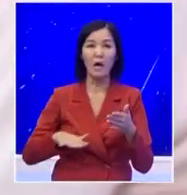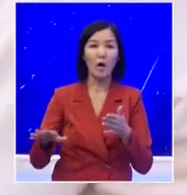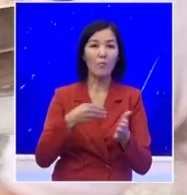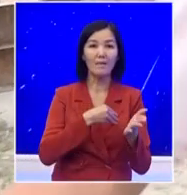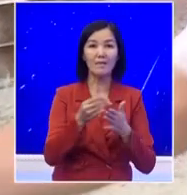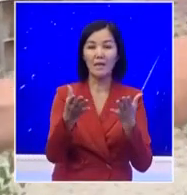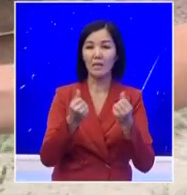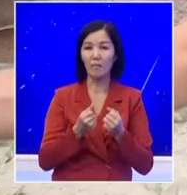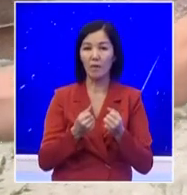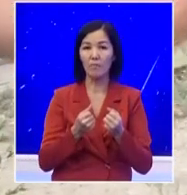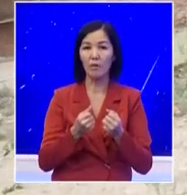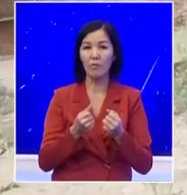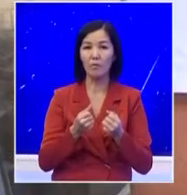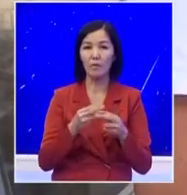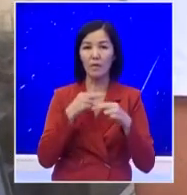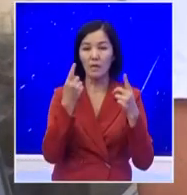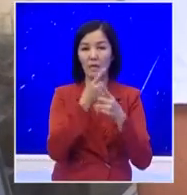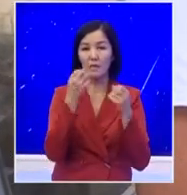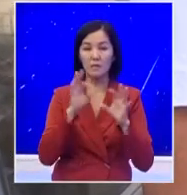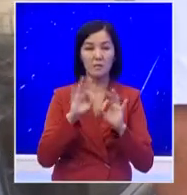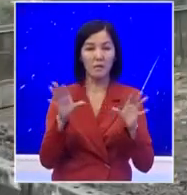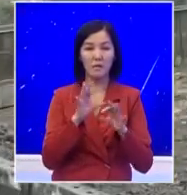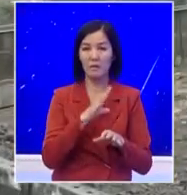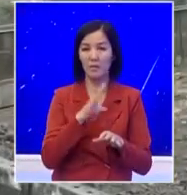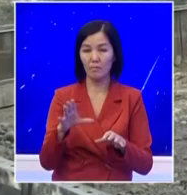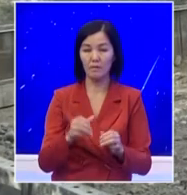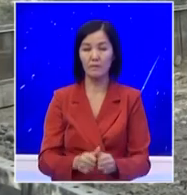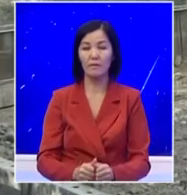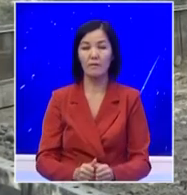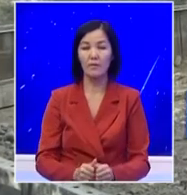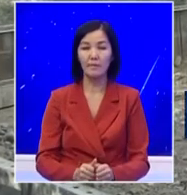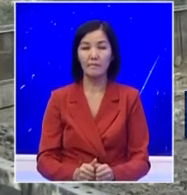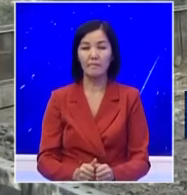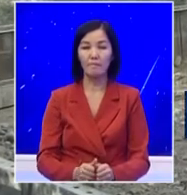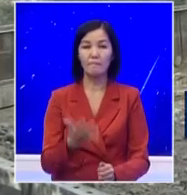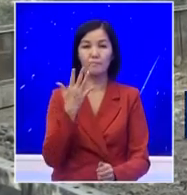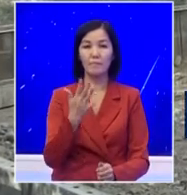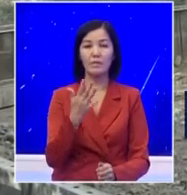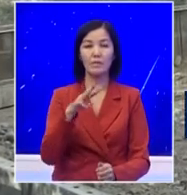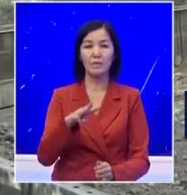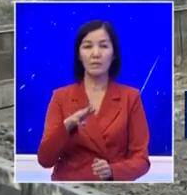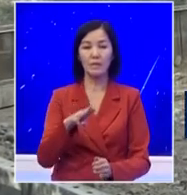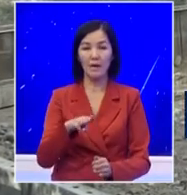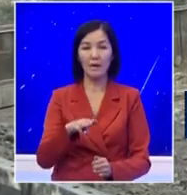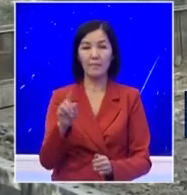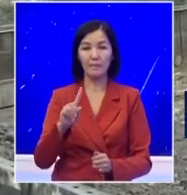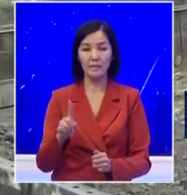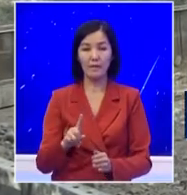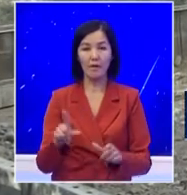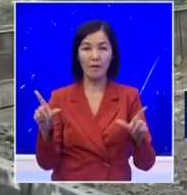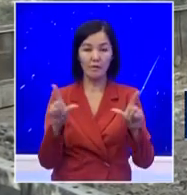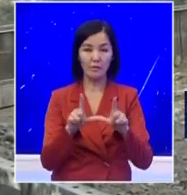алу алмау жайын оларға ескертпегенін айтады. 20 жылы 5 тамызда мына